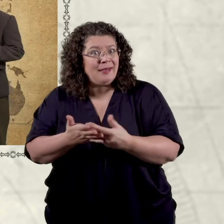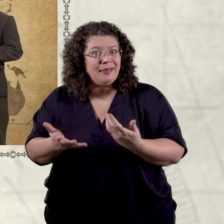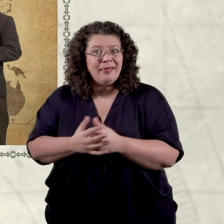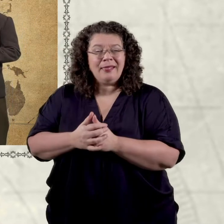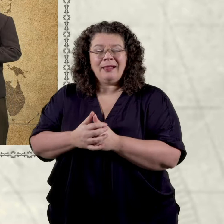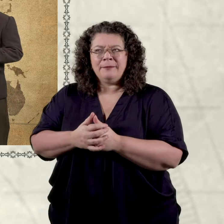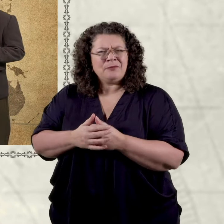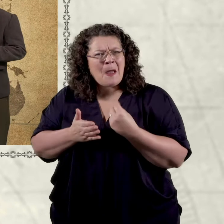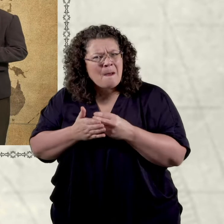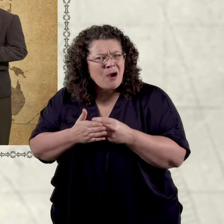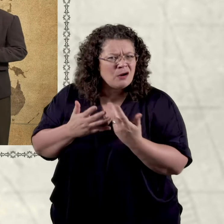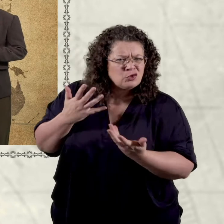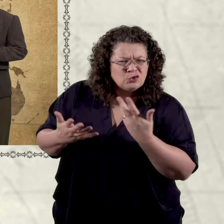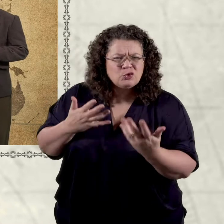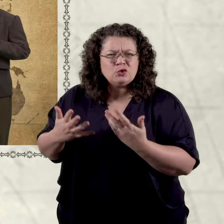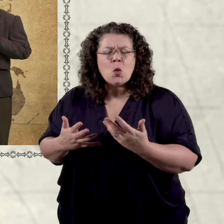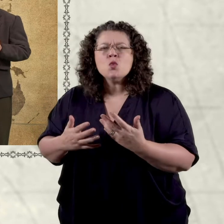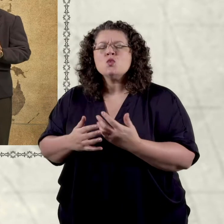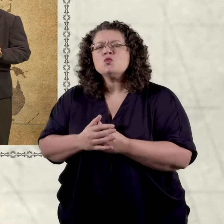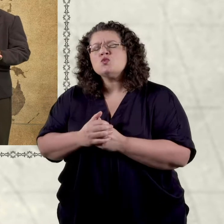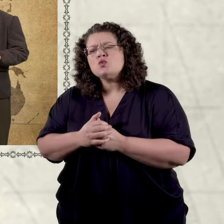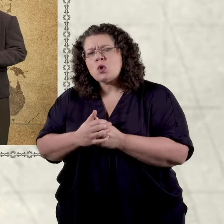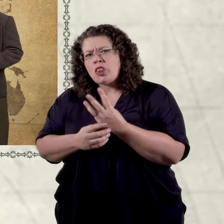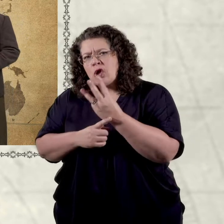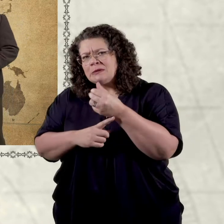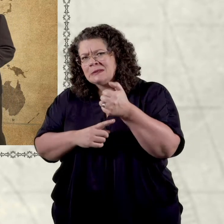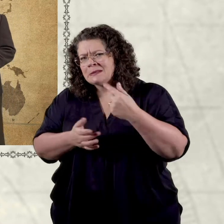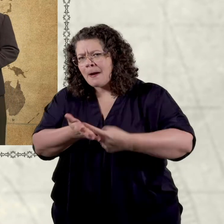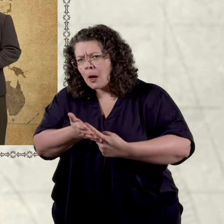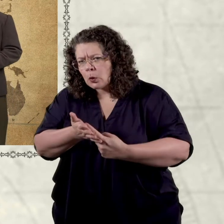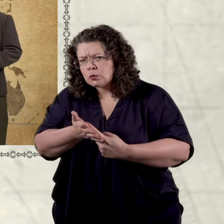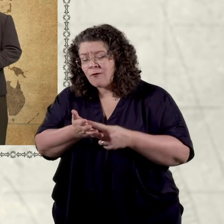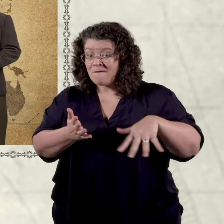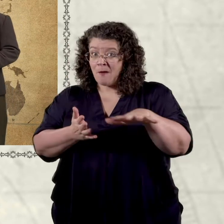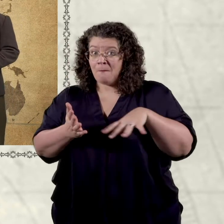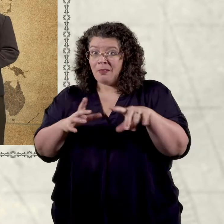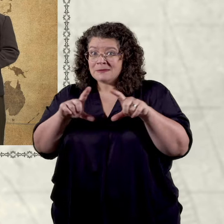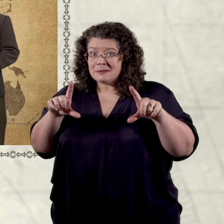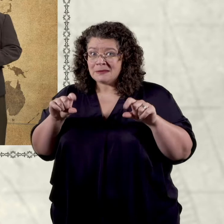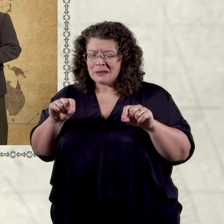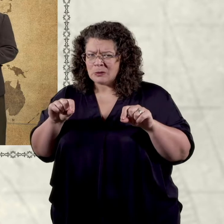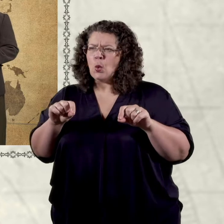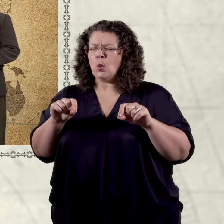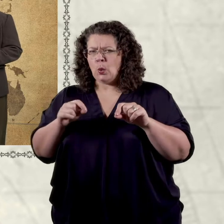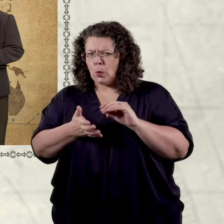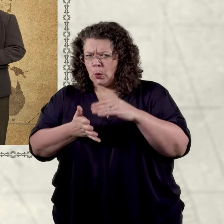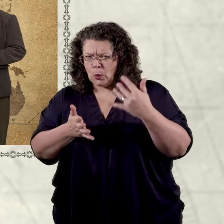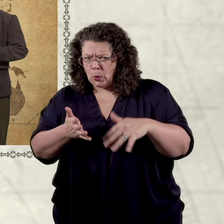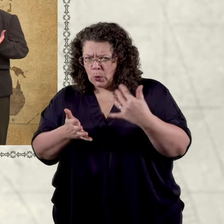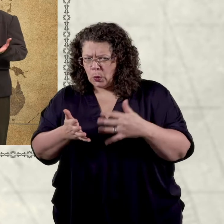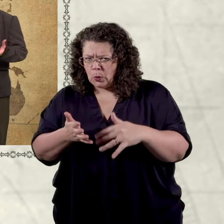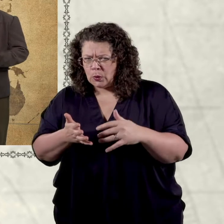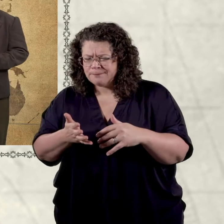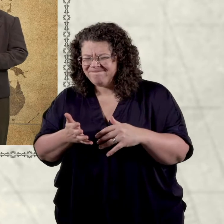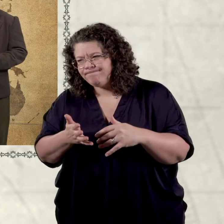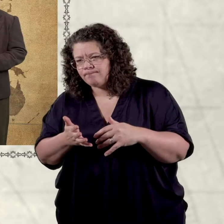36 punt am docyn teulu sydd yn lot fawr o bres. Ac eto mae o bint yn rhatach na rent dwi'n